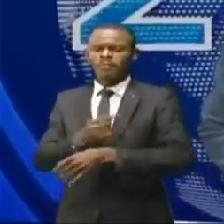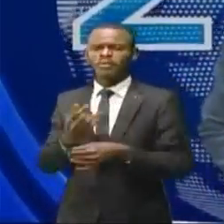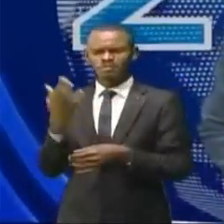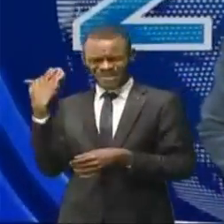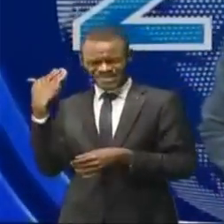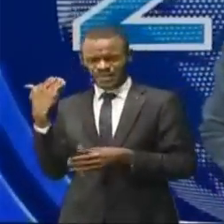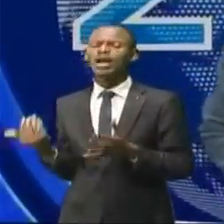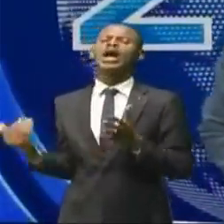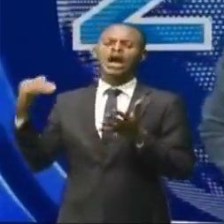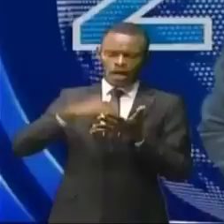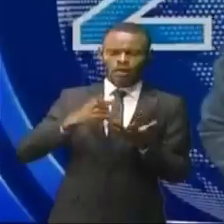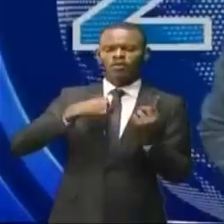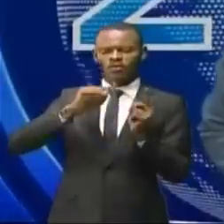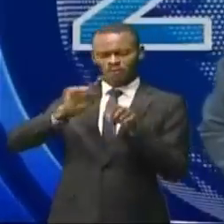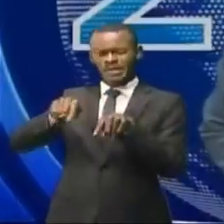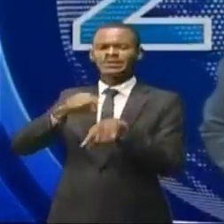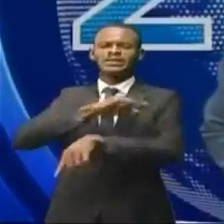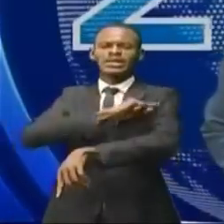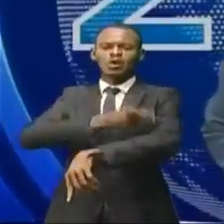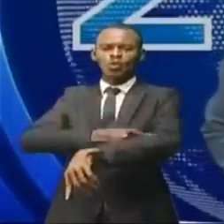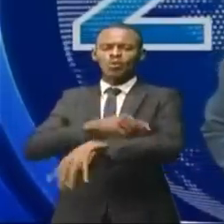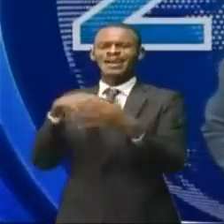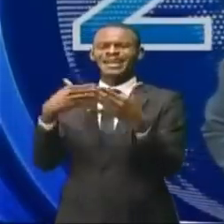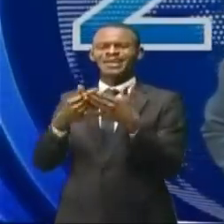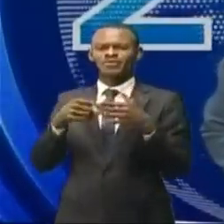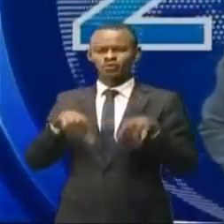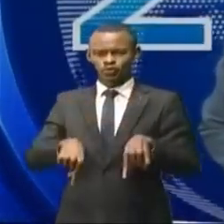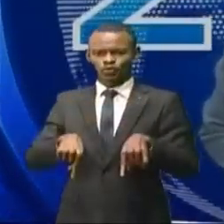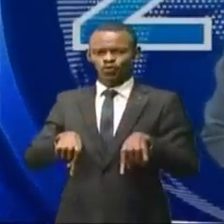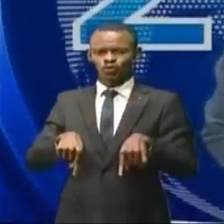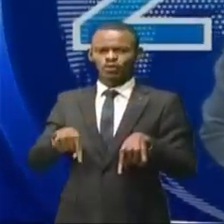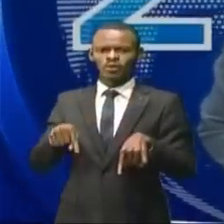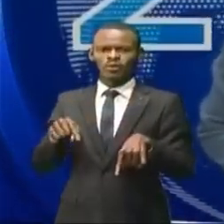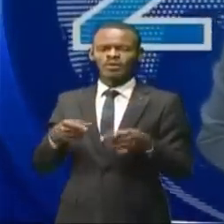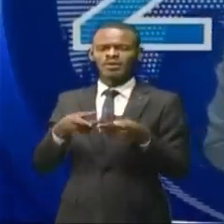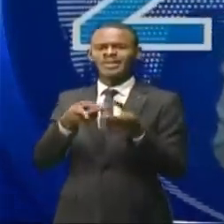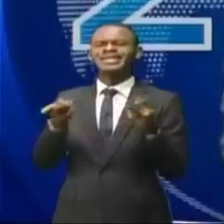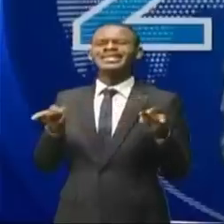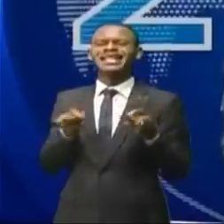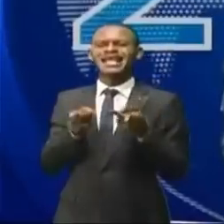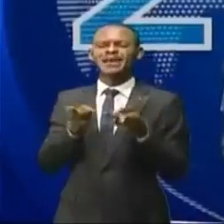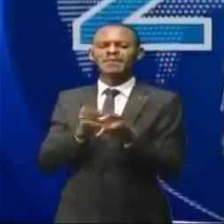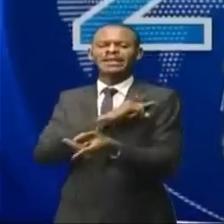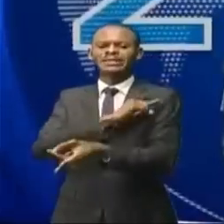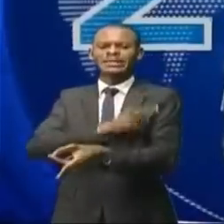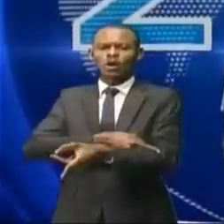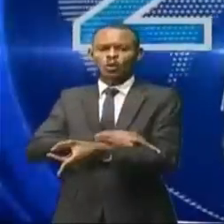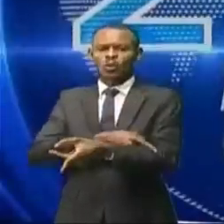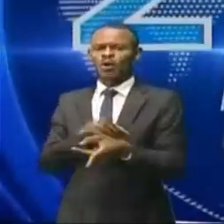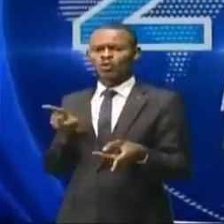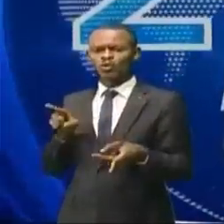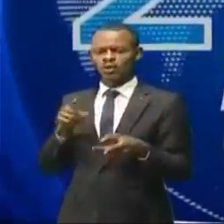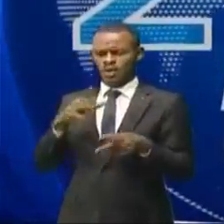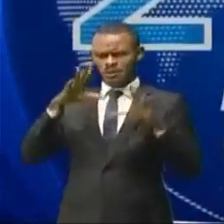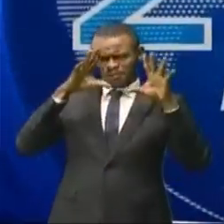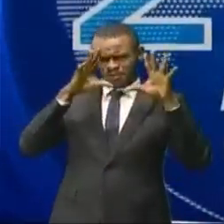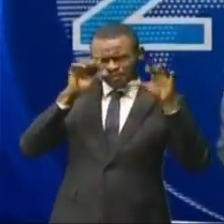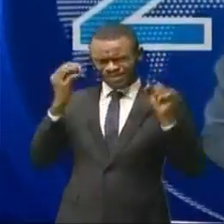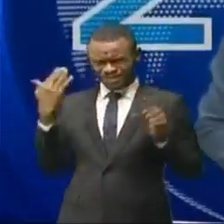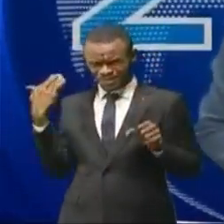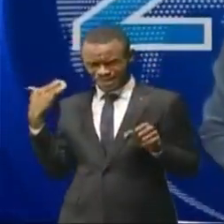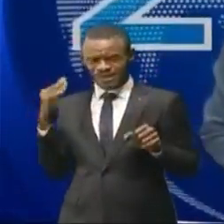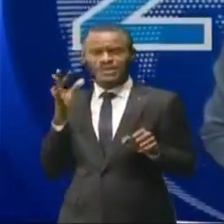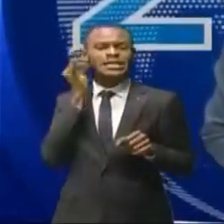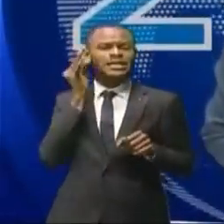impliqués dans la mise en œuvre des décisions prises à nairobie le 30 juin dernier sur le précompteonnement du 1 2 3